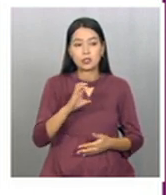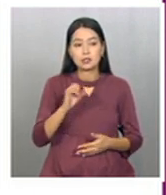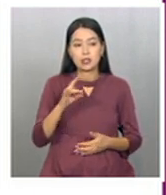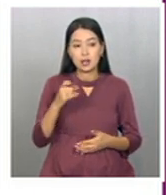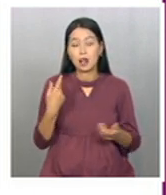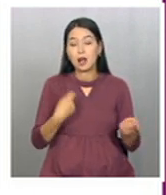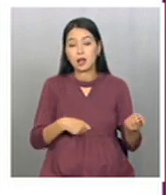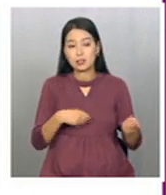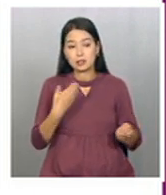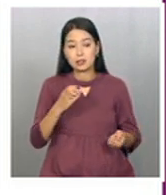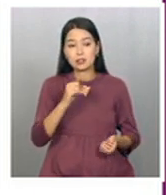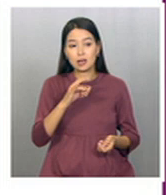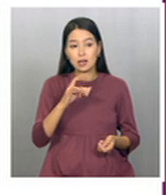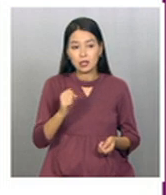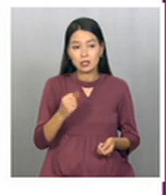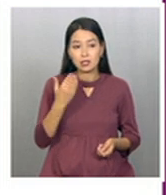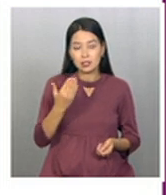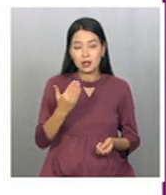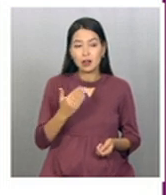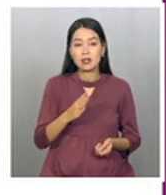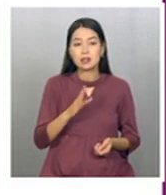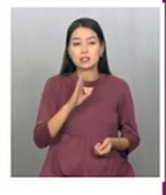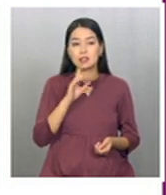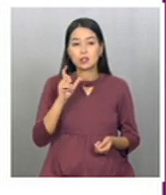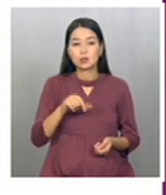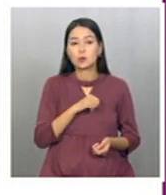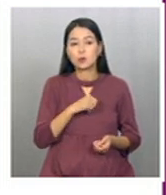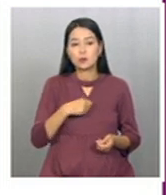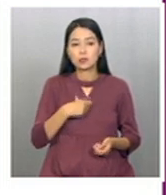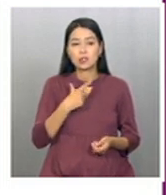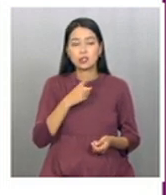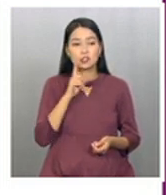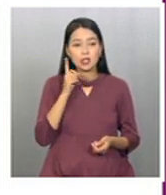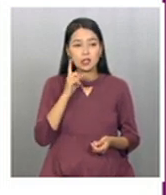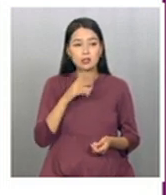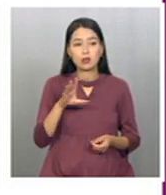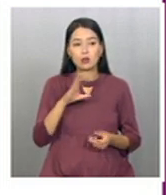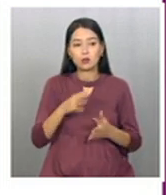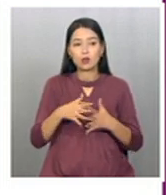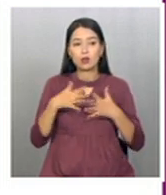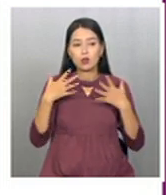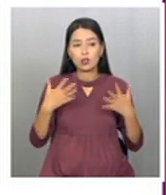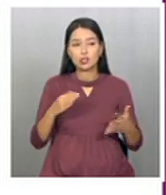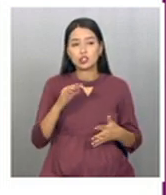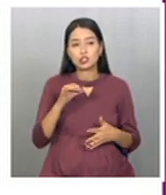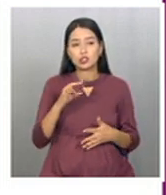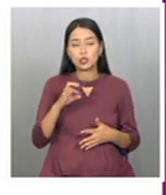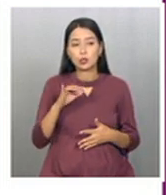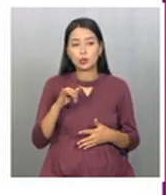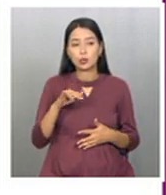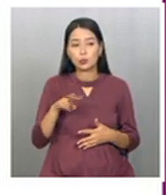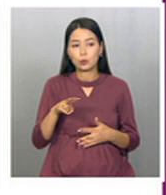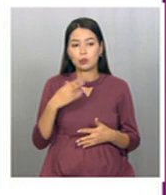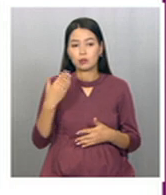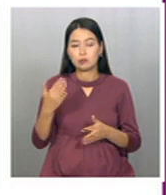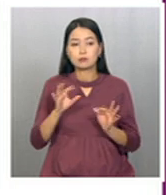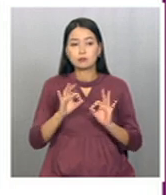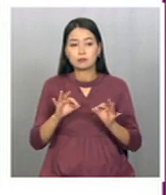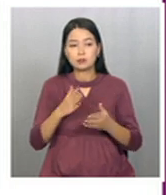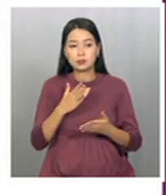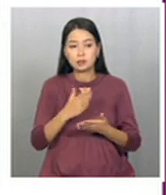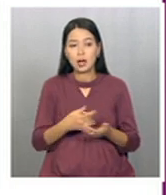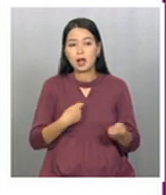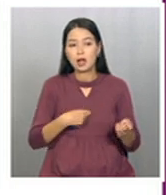айтысында Сара ақын сұрықсыз, өзінен жасы едәуір үлкен Жиенқұлға атастырылуы. Айтыста Сара